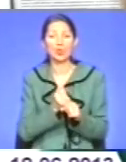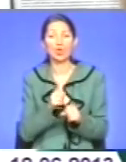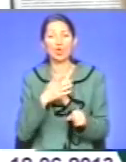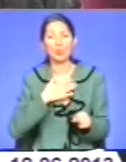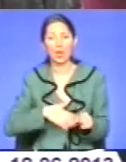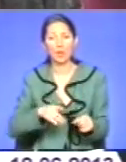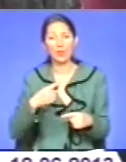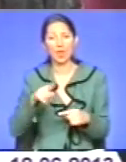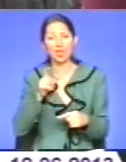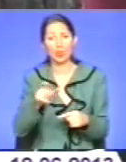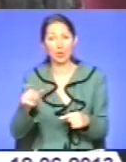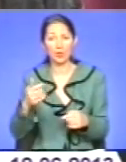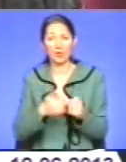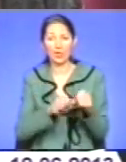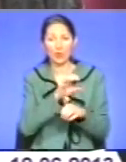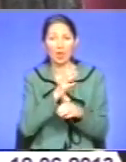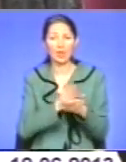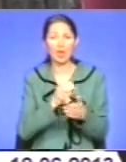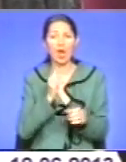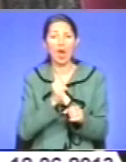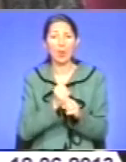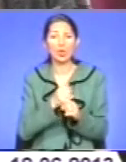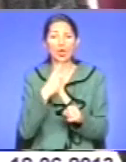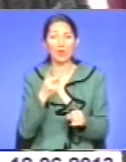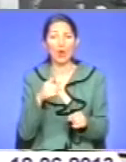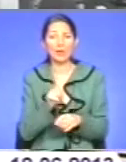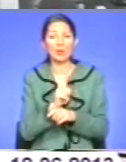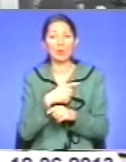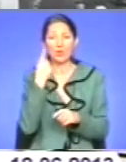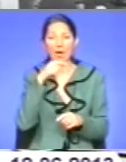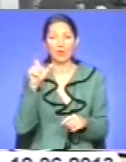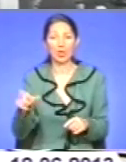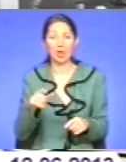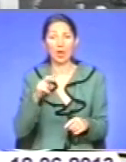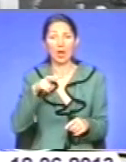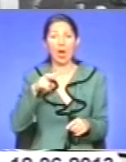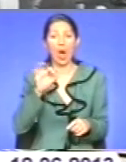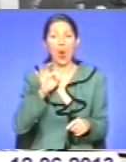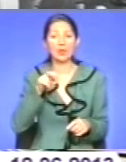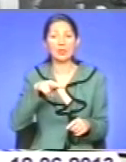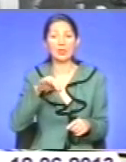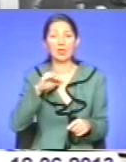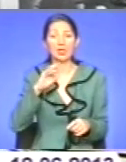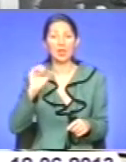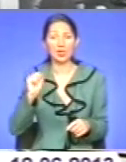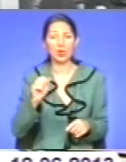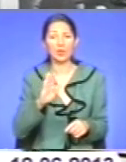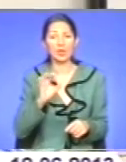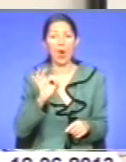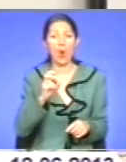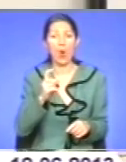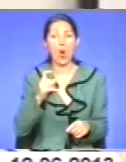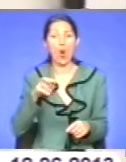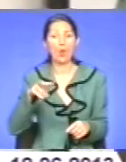іншим людям. Серед фотографій є роботи двох тернопільських авторів – Ореста Лежечка і Валентини Охлопкової. Це